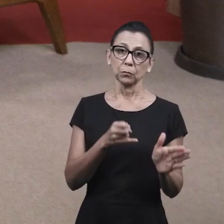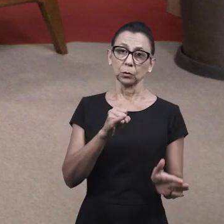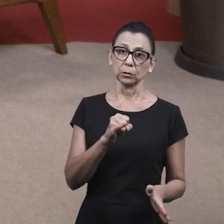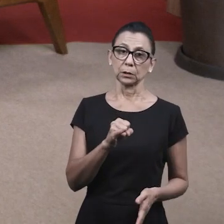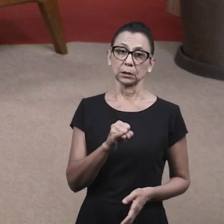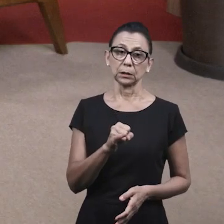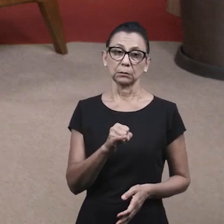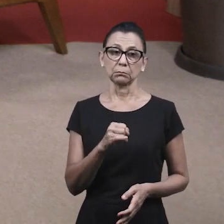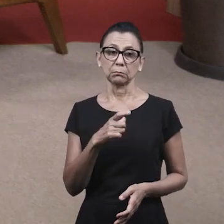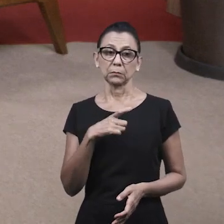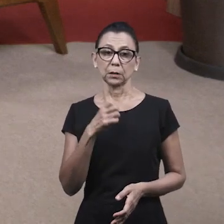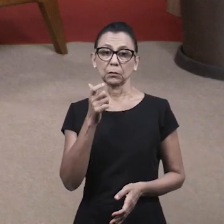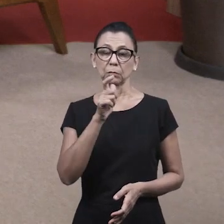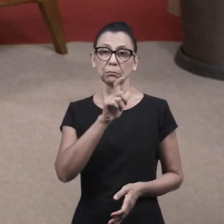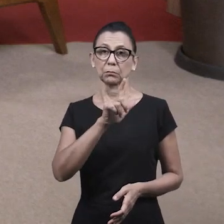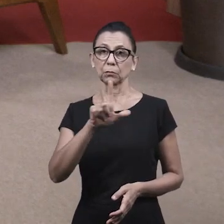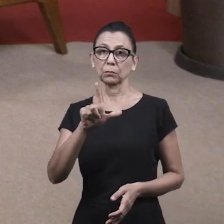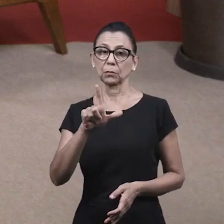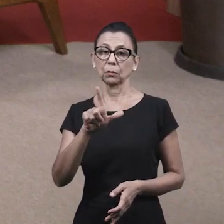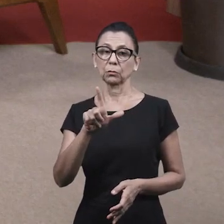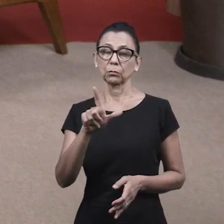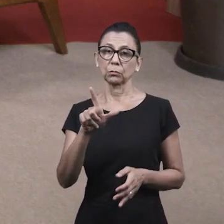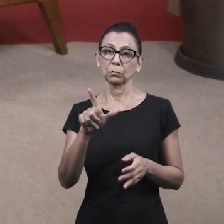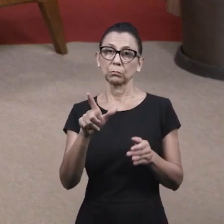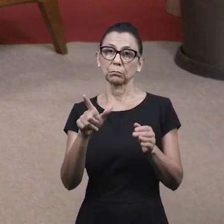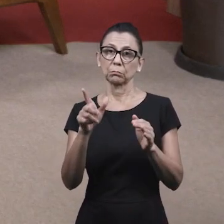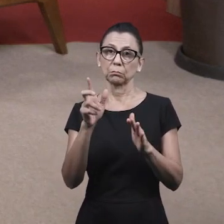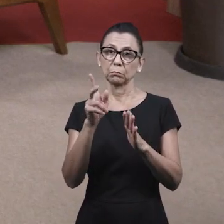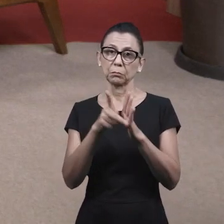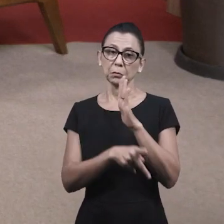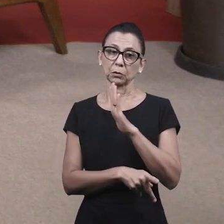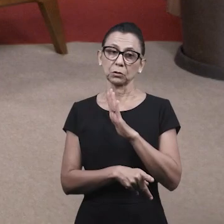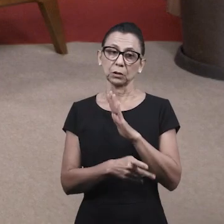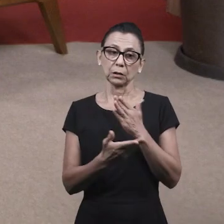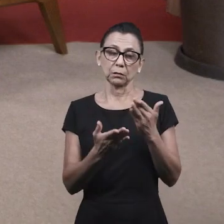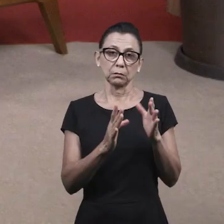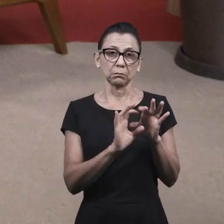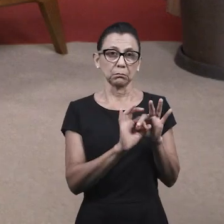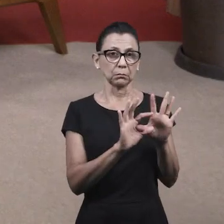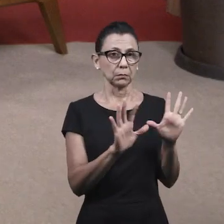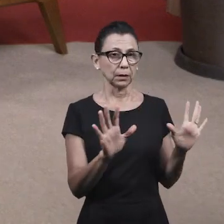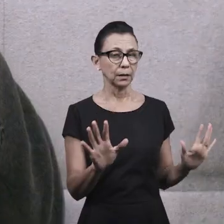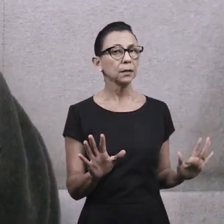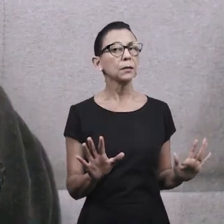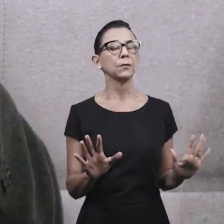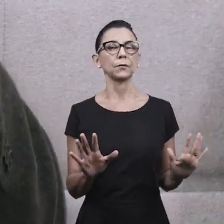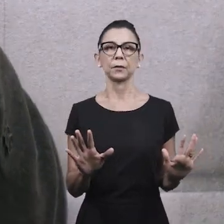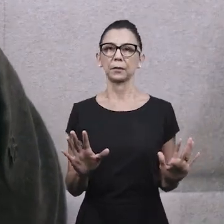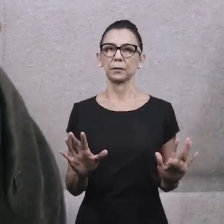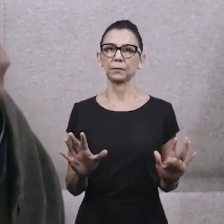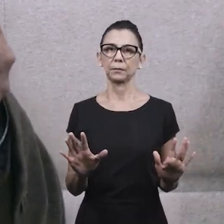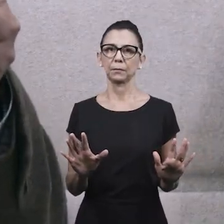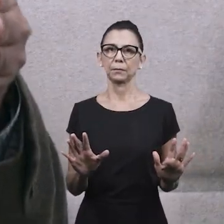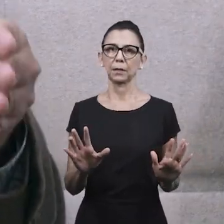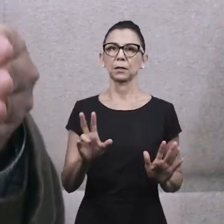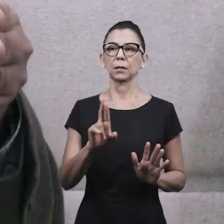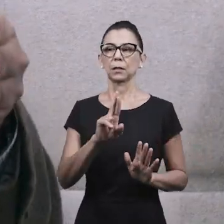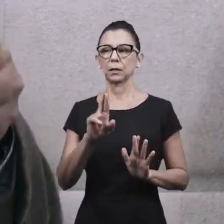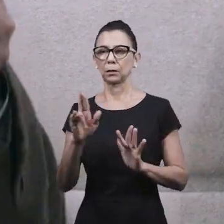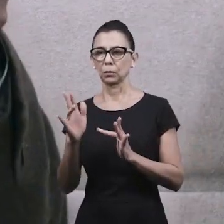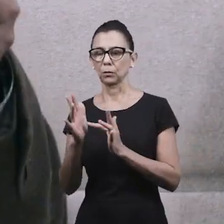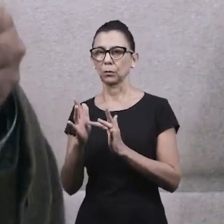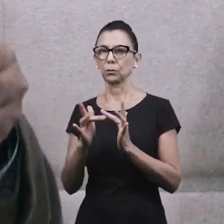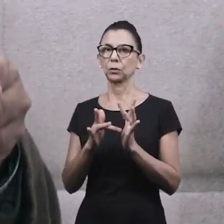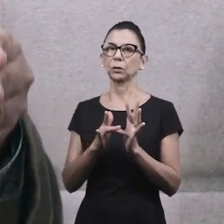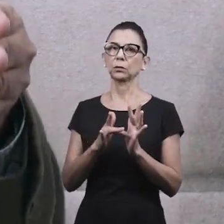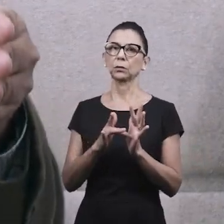Dieu. Si quelqu'un a un autre projet, il est libre. Mais le projet de Dieu, de salut,